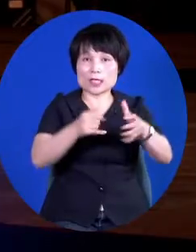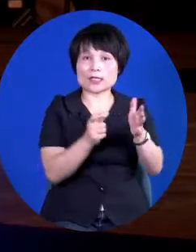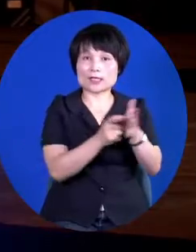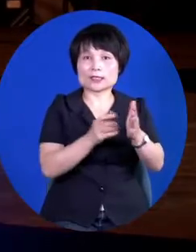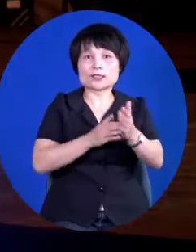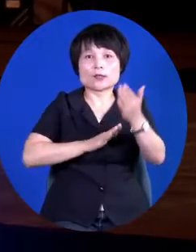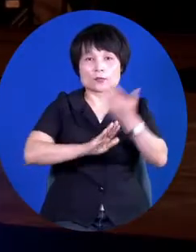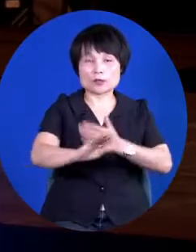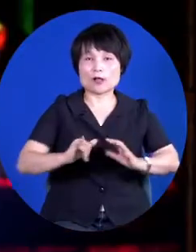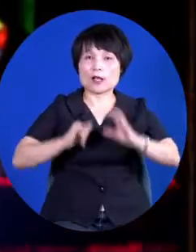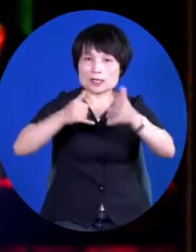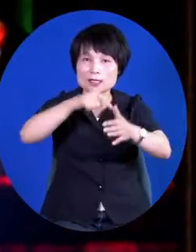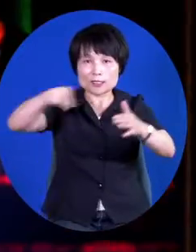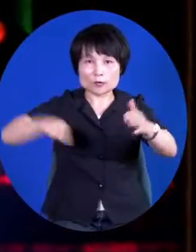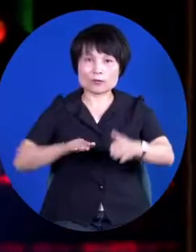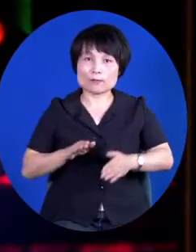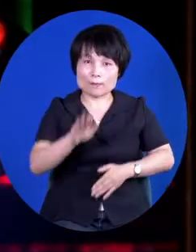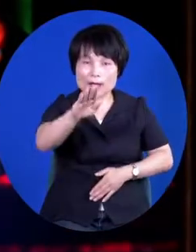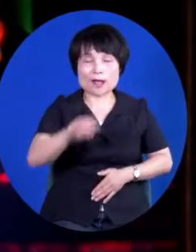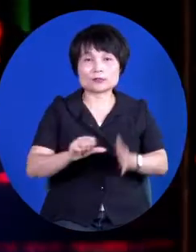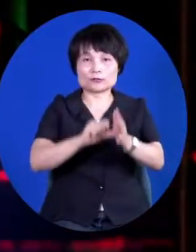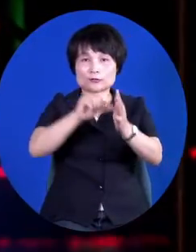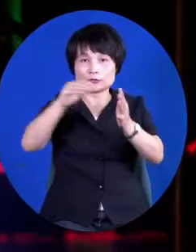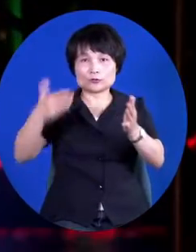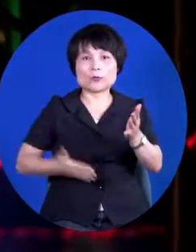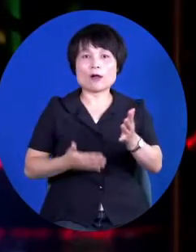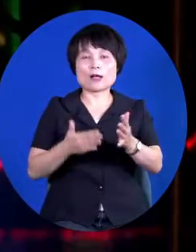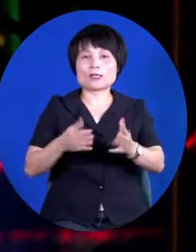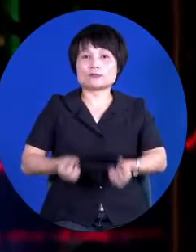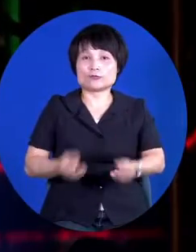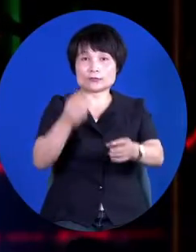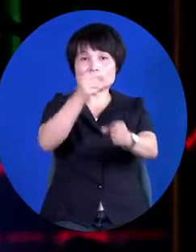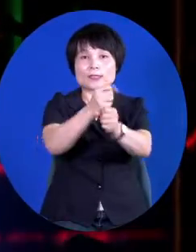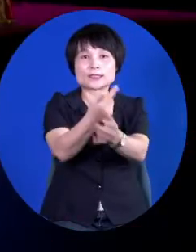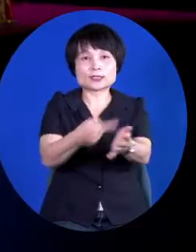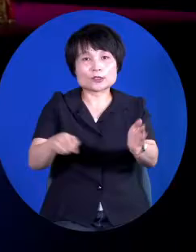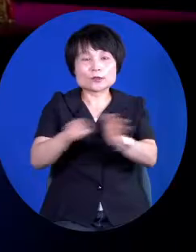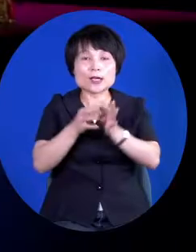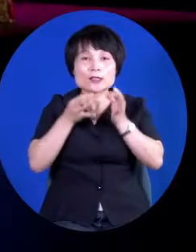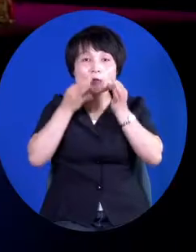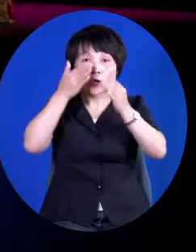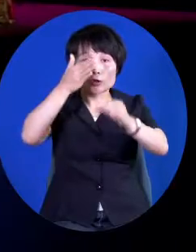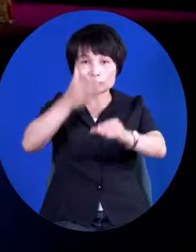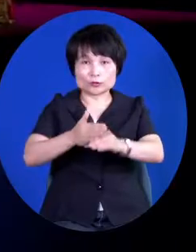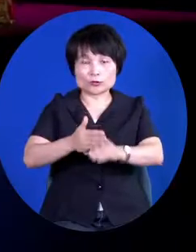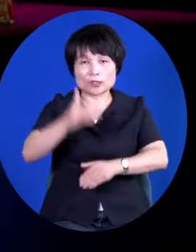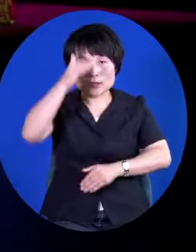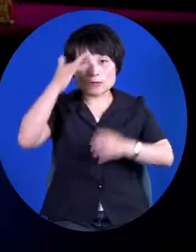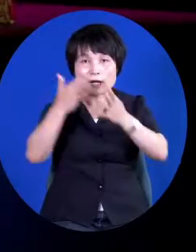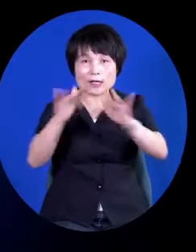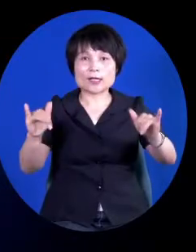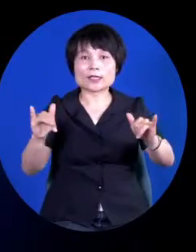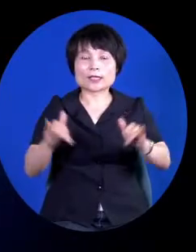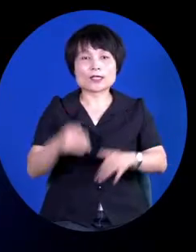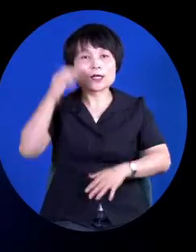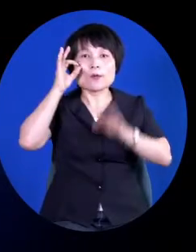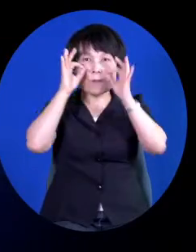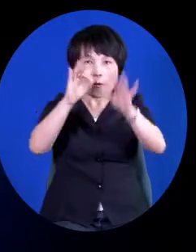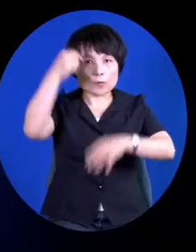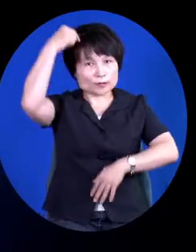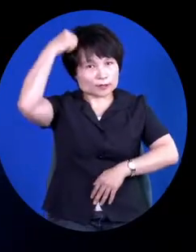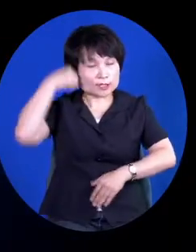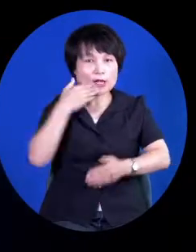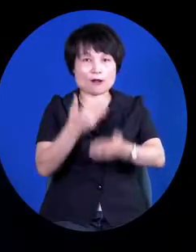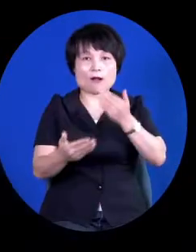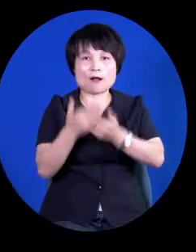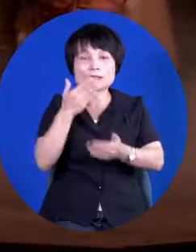기념해 세계 속으로 도약하는 명품 축제의 기반을 닦는 축제가 될 것이라며 관광객의 오감을 충족할 만한